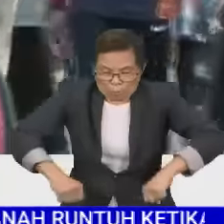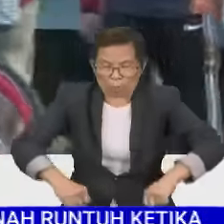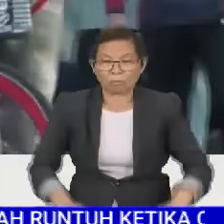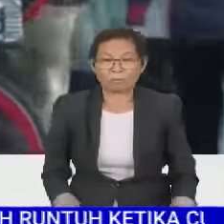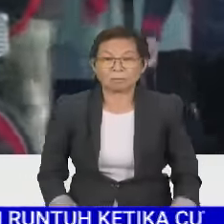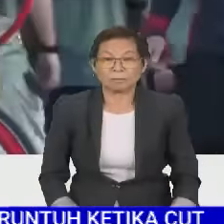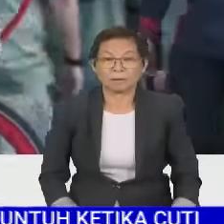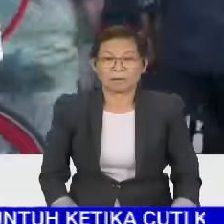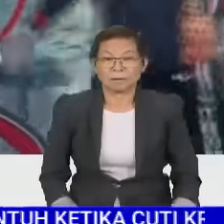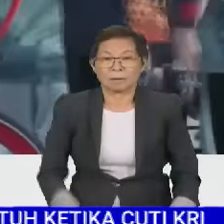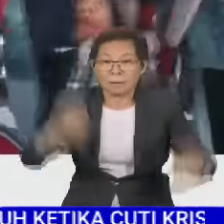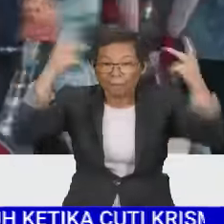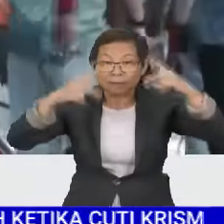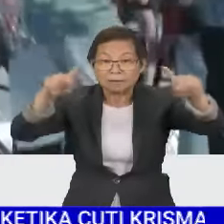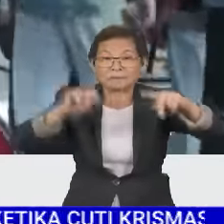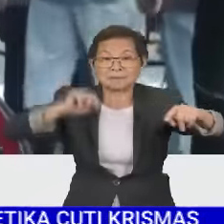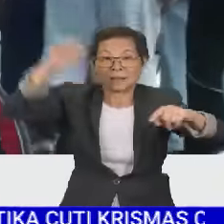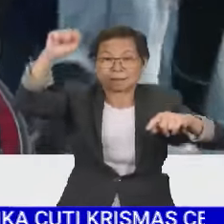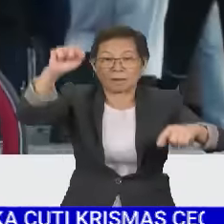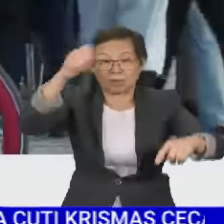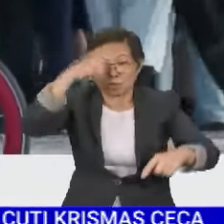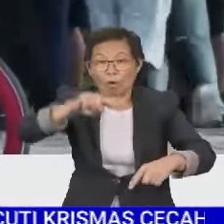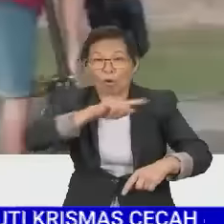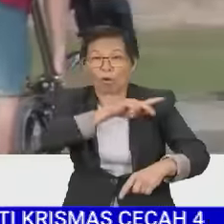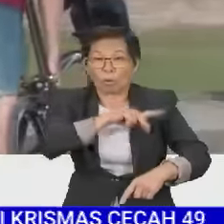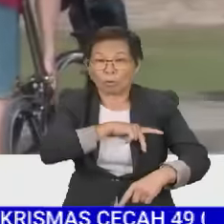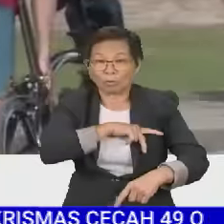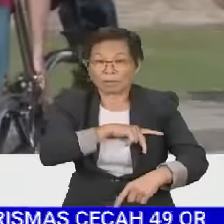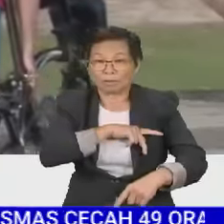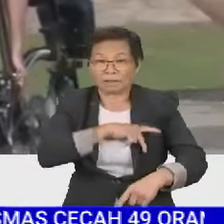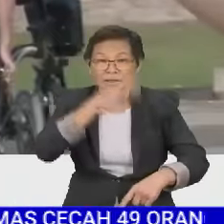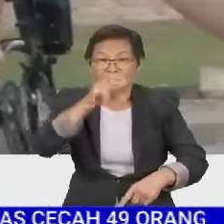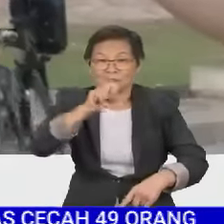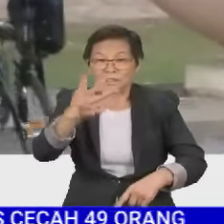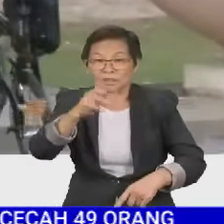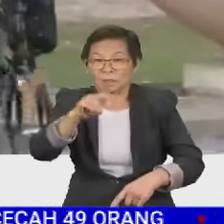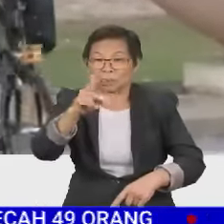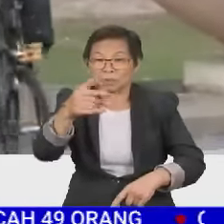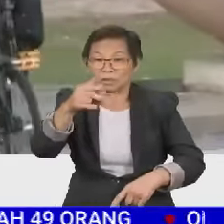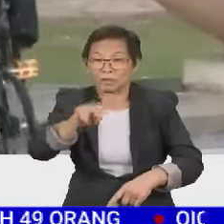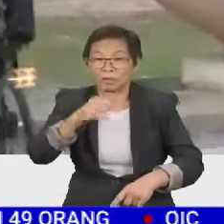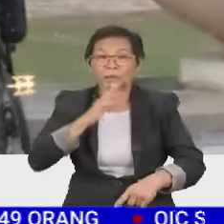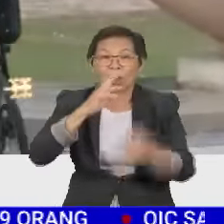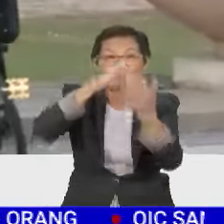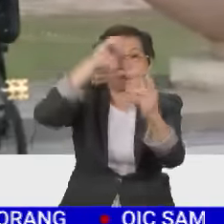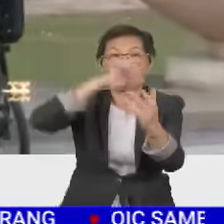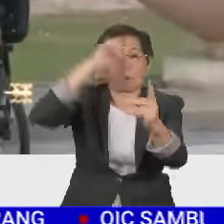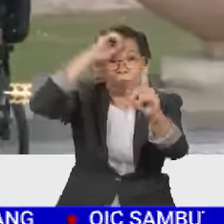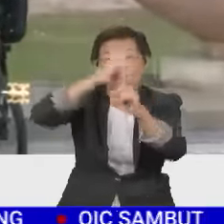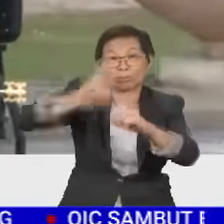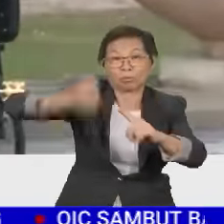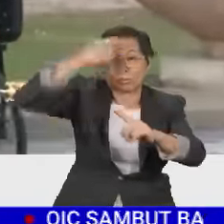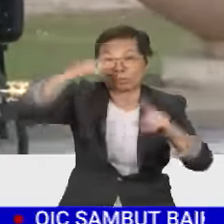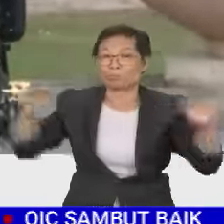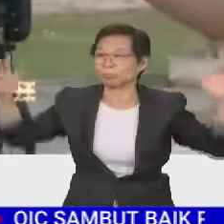sementara itu presiden Sabah full di onnes ikhsanuddin Muhammad Yusuf berkata objektif utama program di Anjur adalah untuk